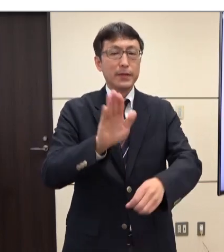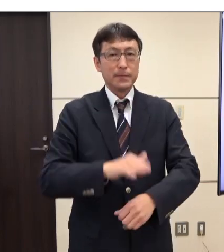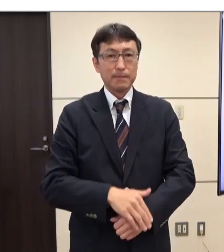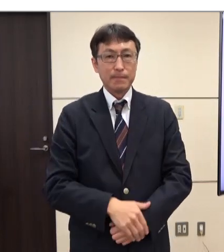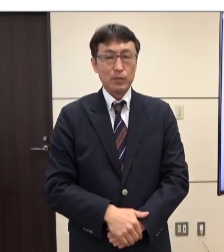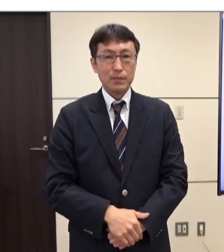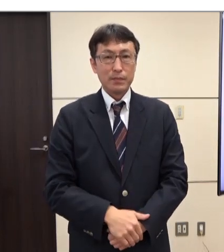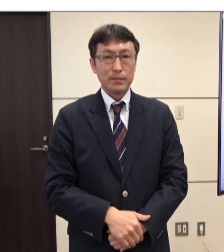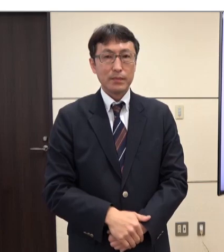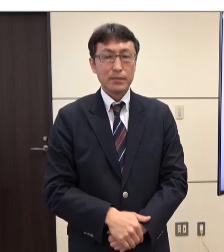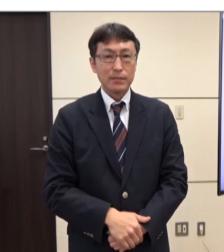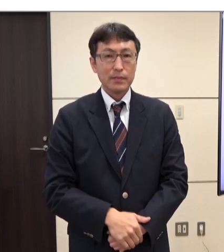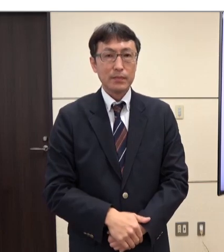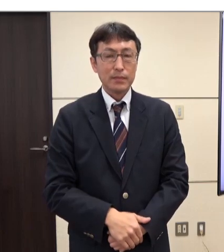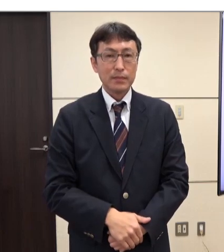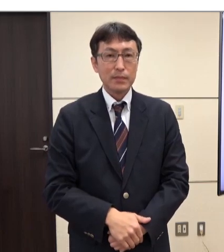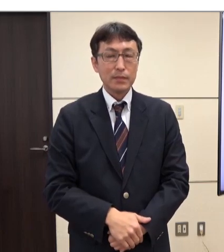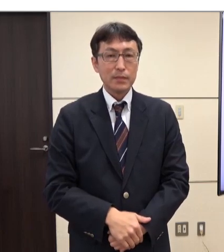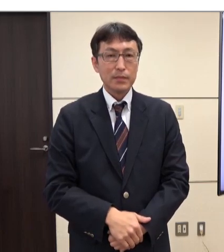回、